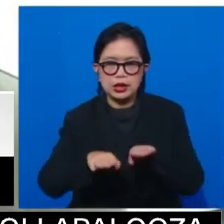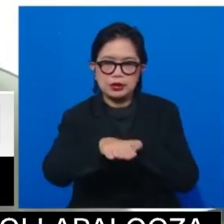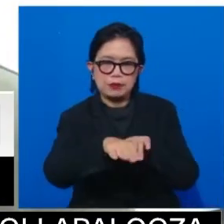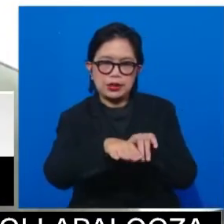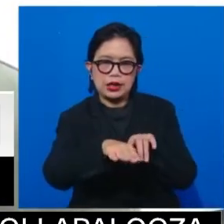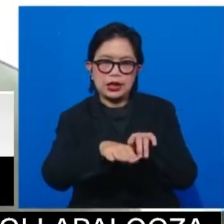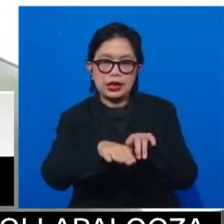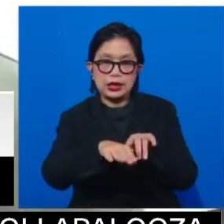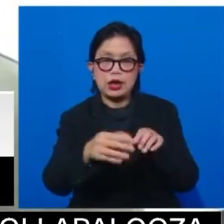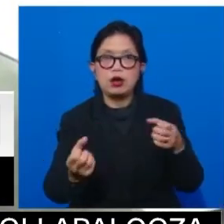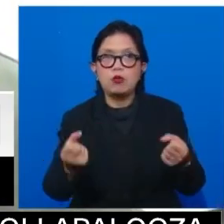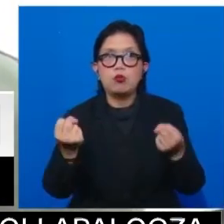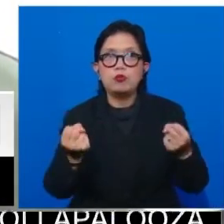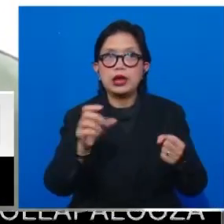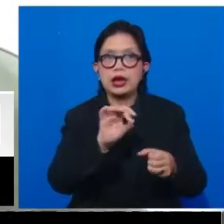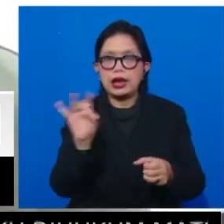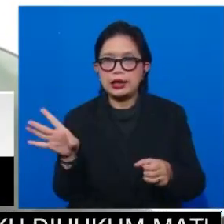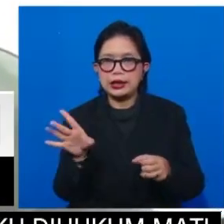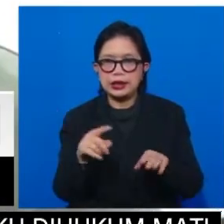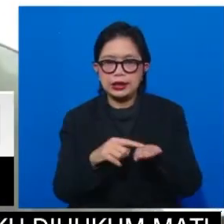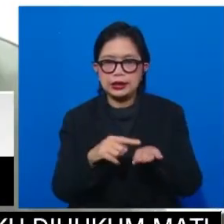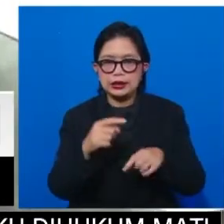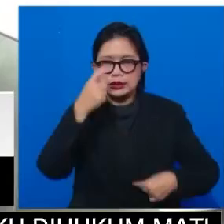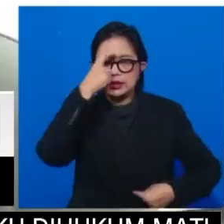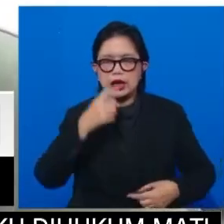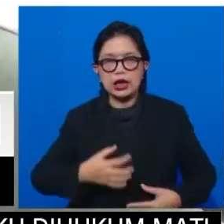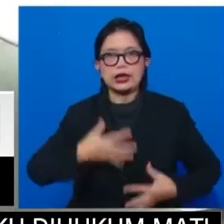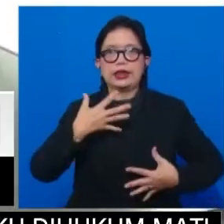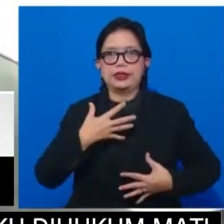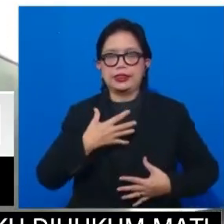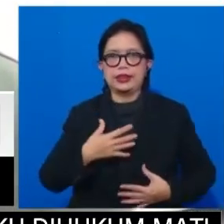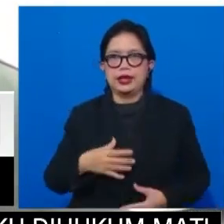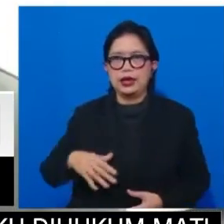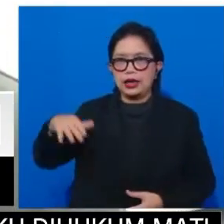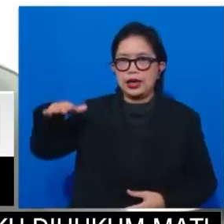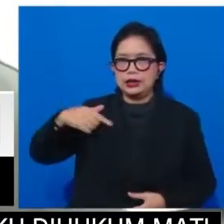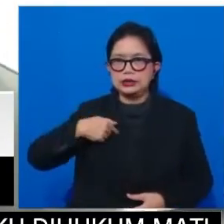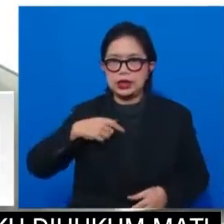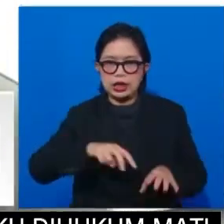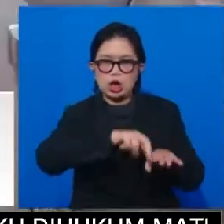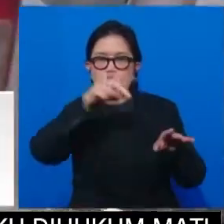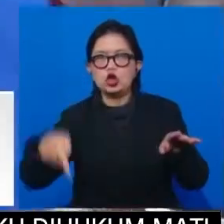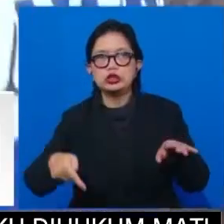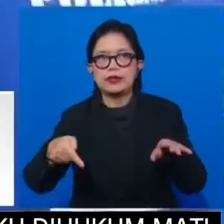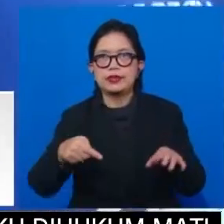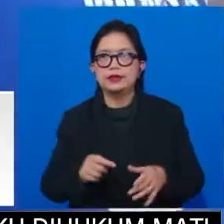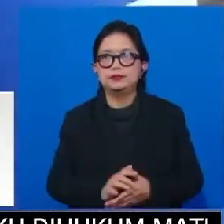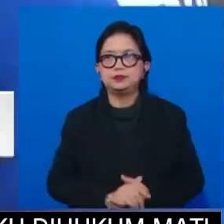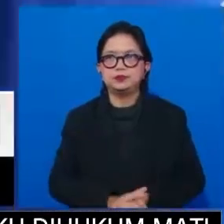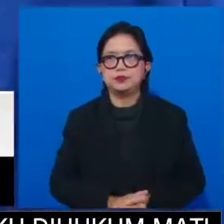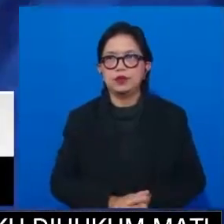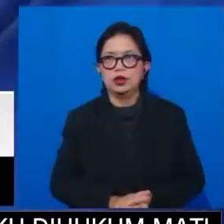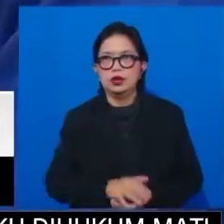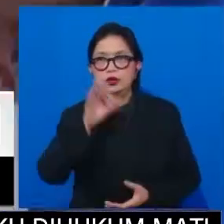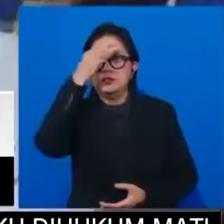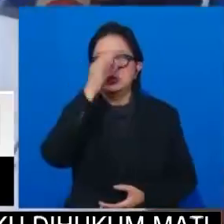kaget dan dia langsung gas. Alhamdulillah adik saya bisa loncat dari mobil gitu sih. Polisi menyebut